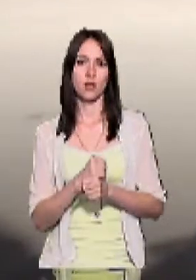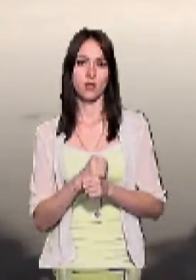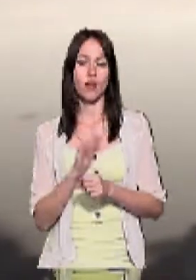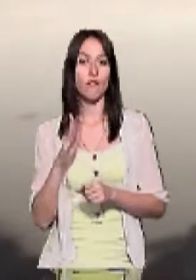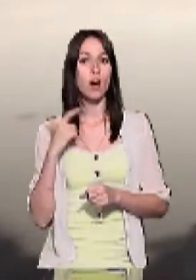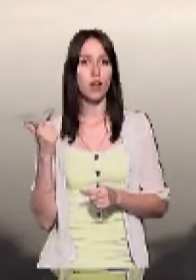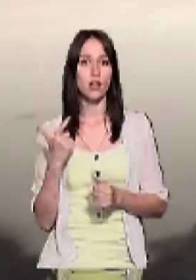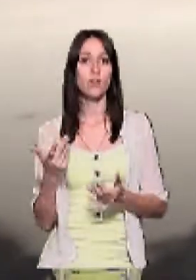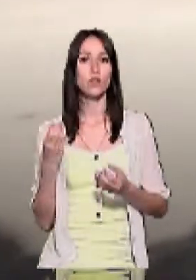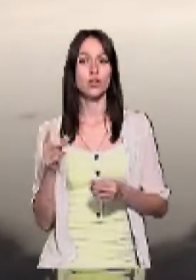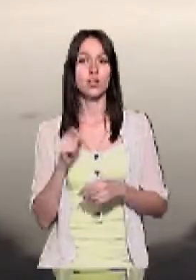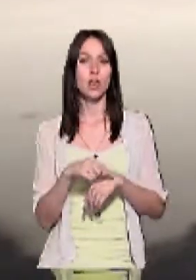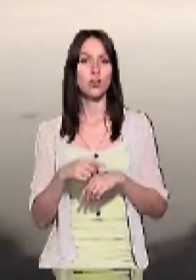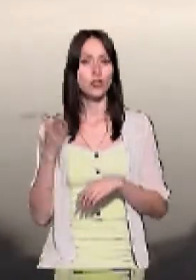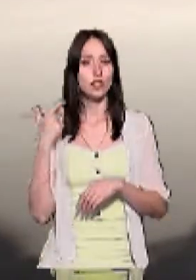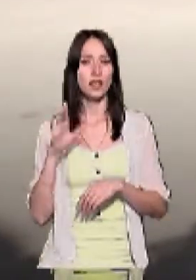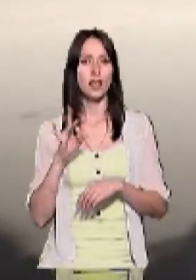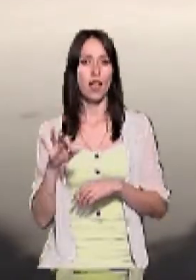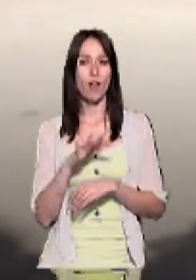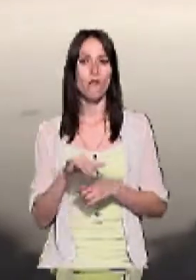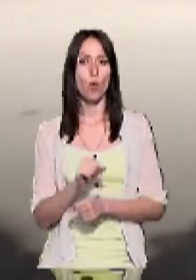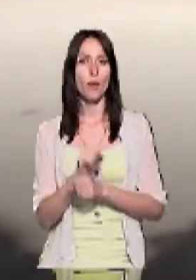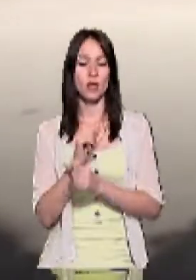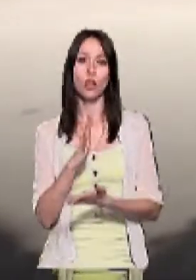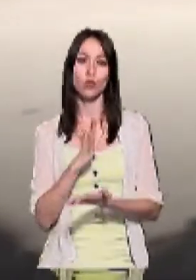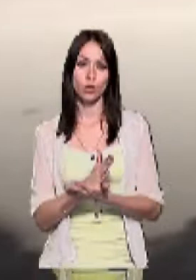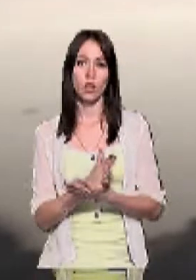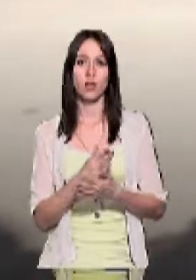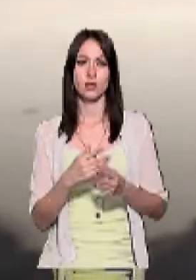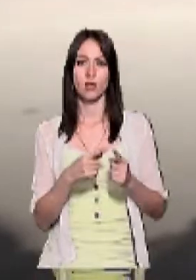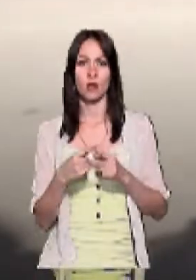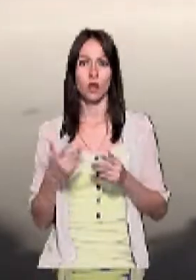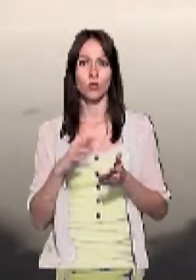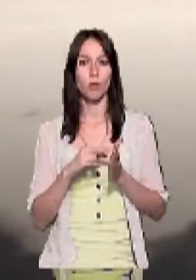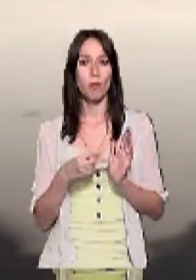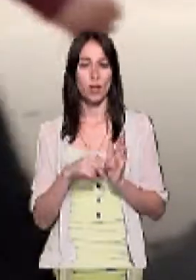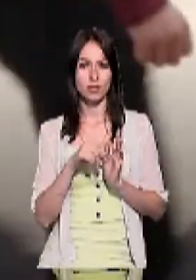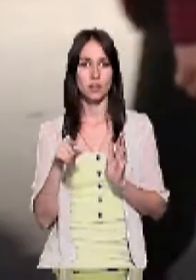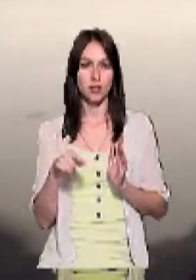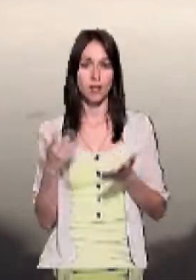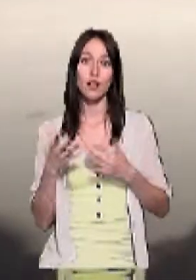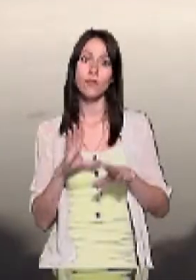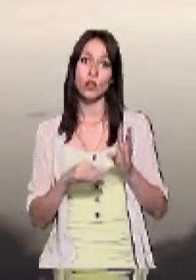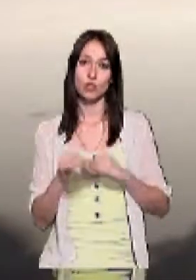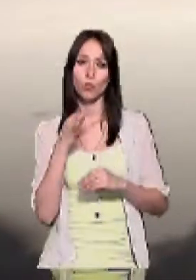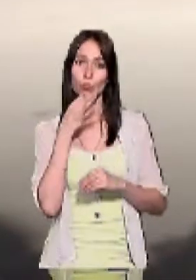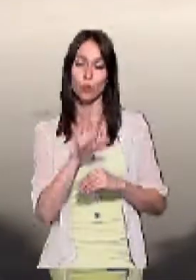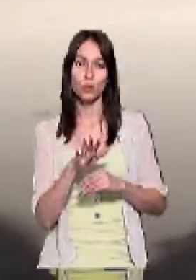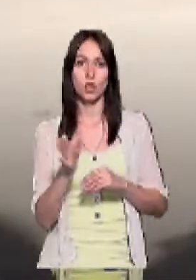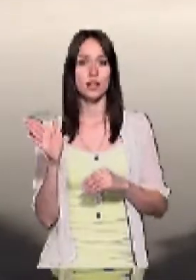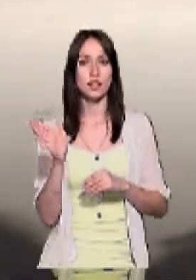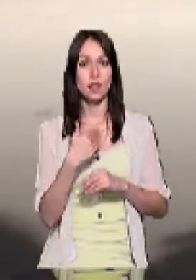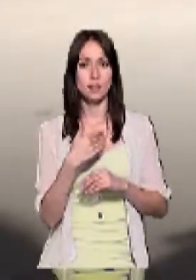Харкові ще з часів Євромайдану є певний пласт електорату, який вважає будь-які